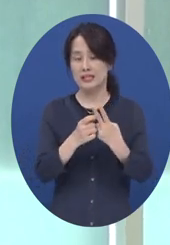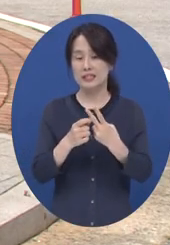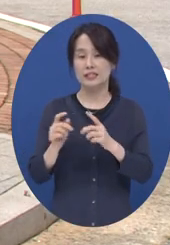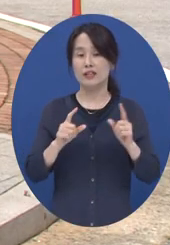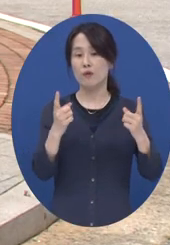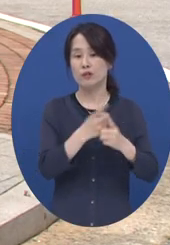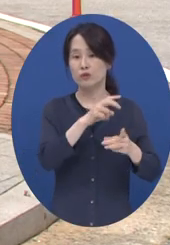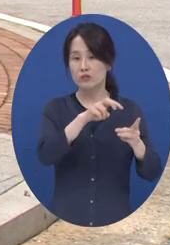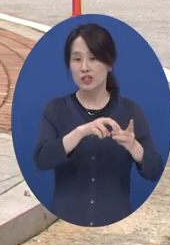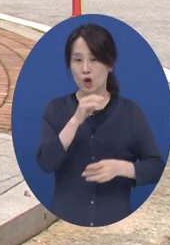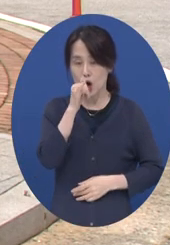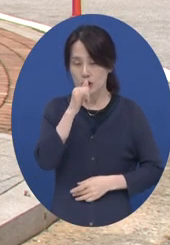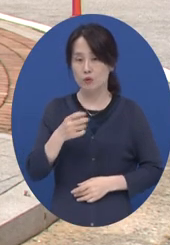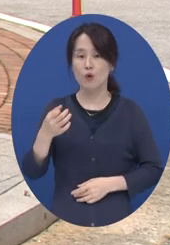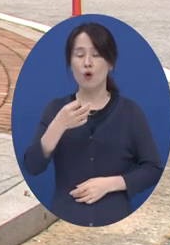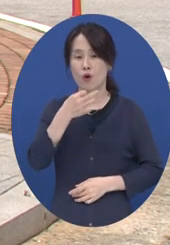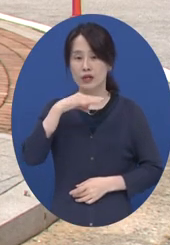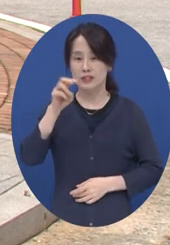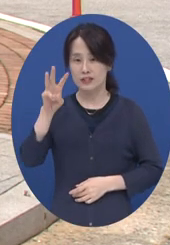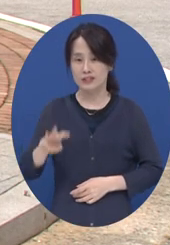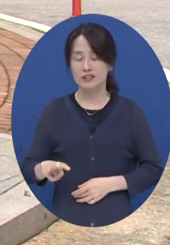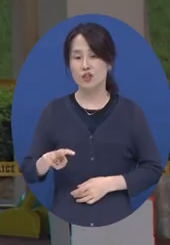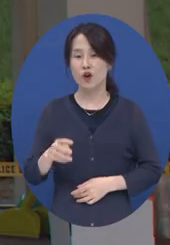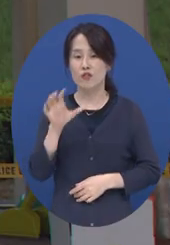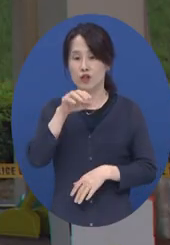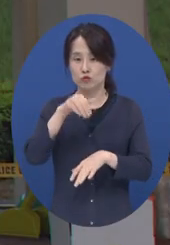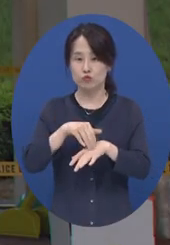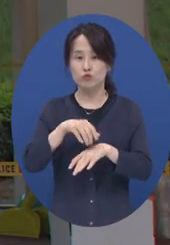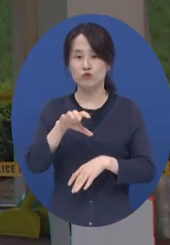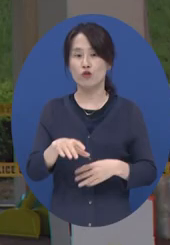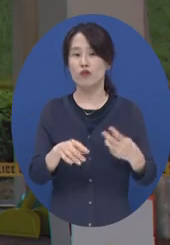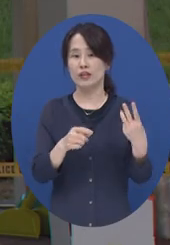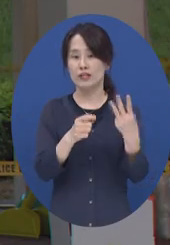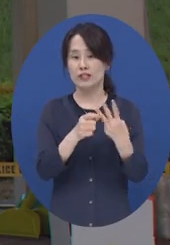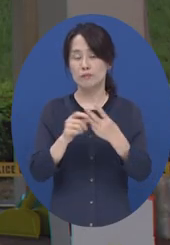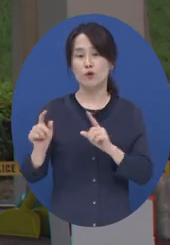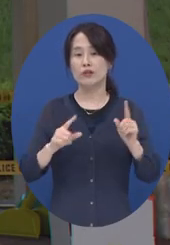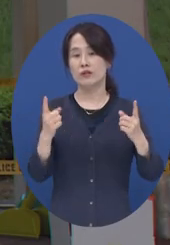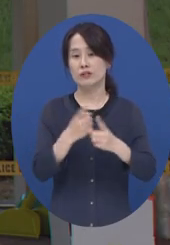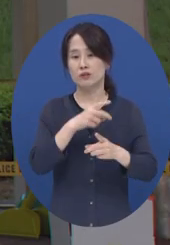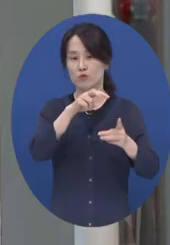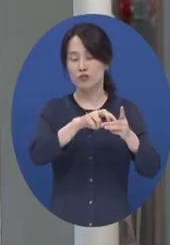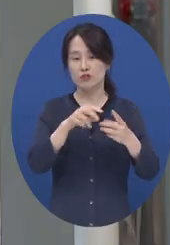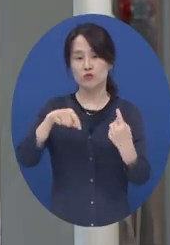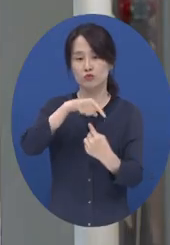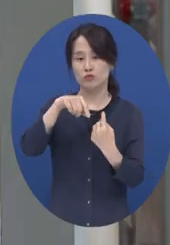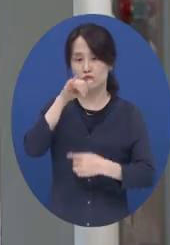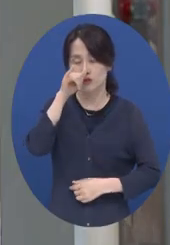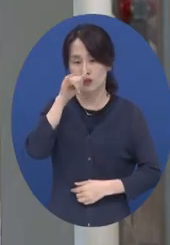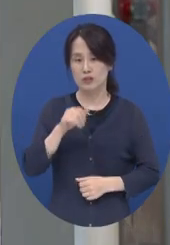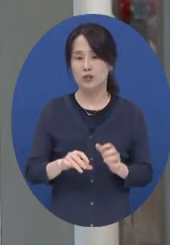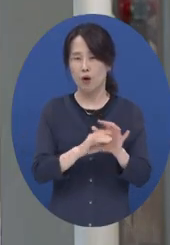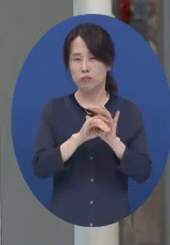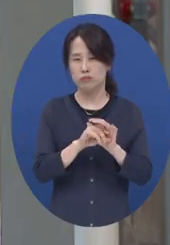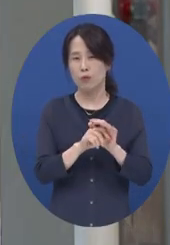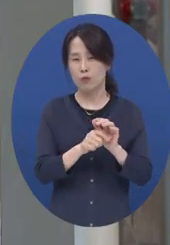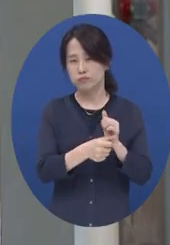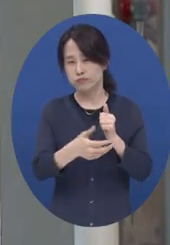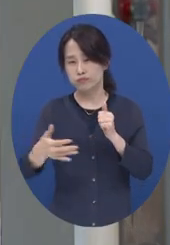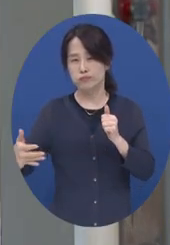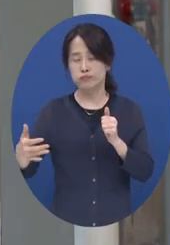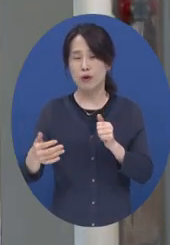치료센터 1천 의 경우도 교육연수원 에 제 3호 생화 시켜 센터를 운영하고 있습니다 돈은 코론 알고 확산이